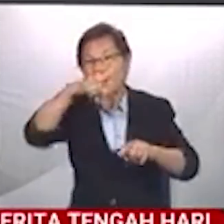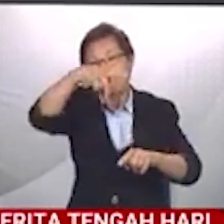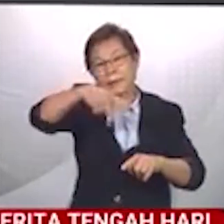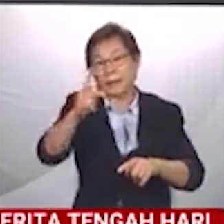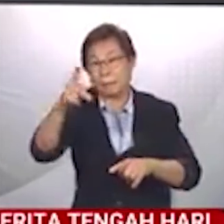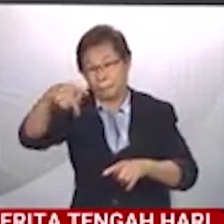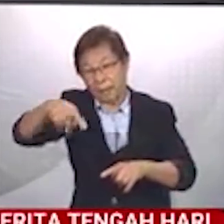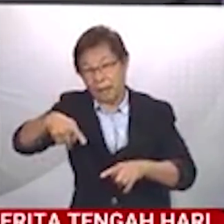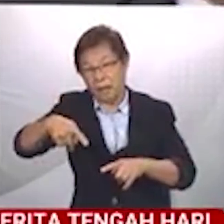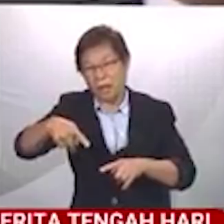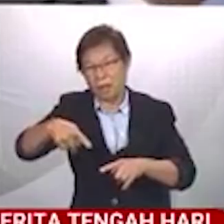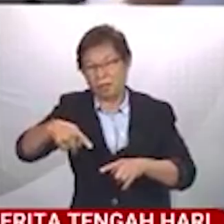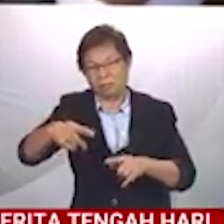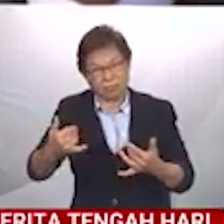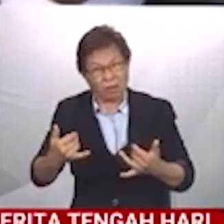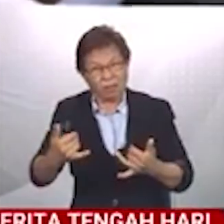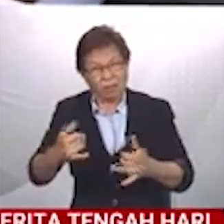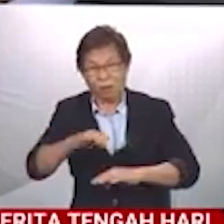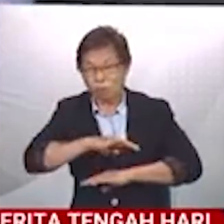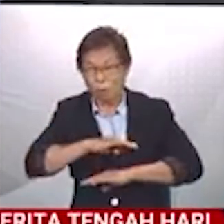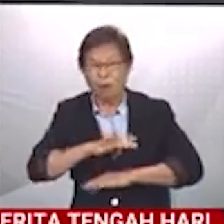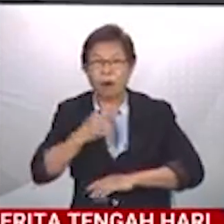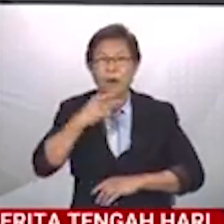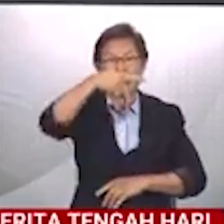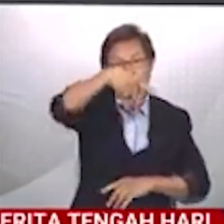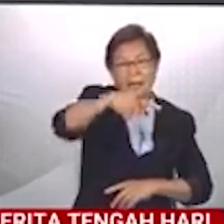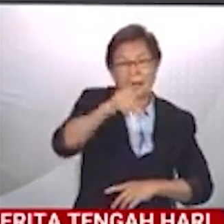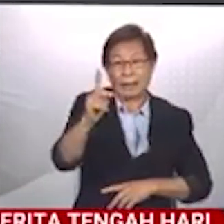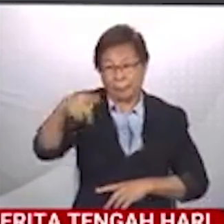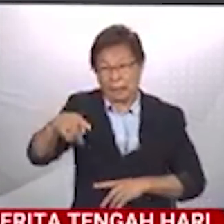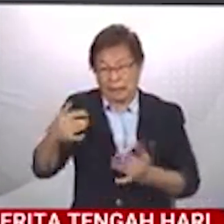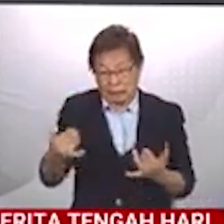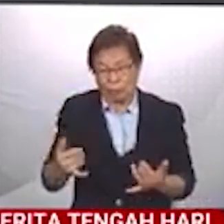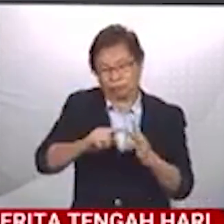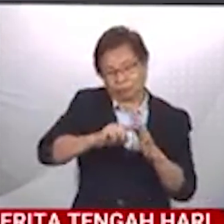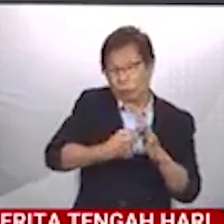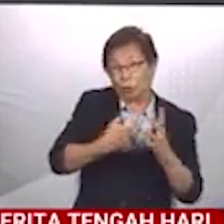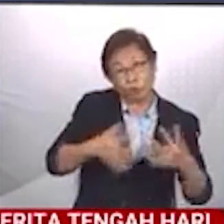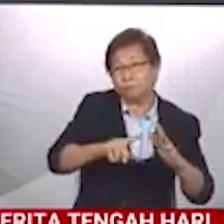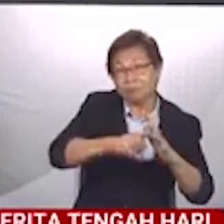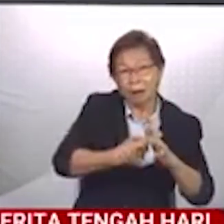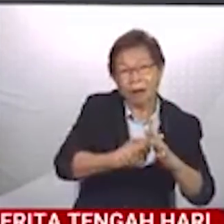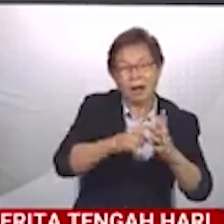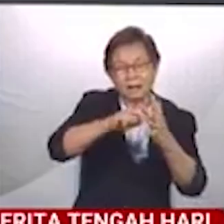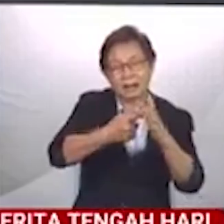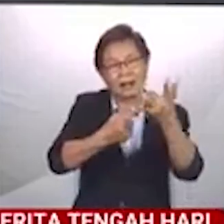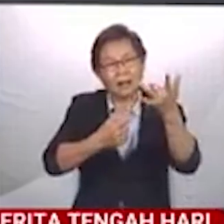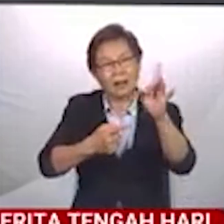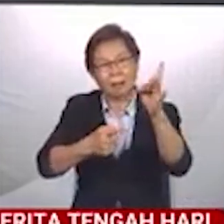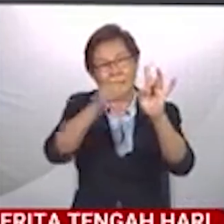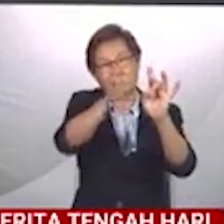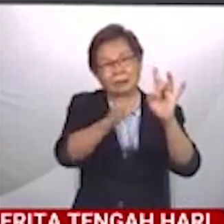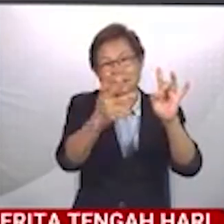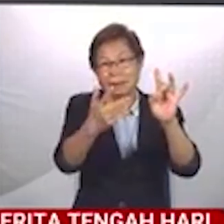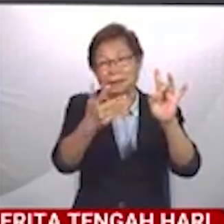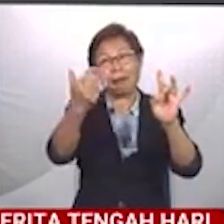keselamatan sekarang, adakah memuaskan? Terima kasih. Ya, perintah kawalan sekarang yang kita telah mulakan sejak 18 hari